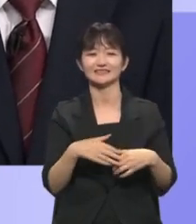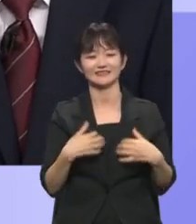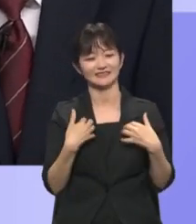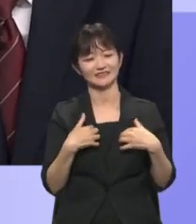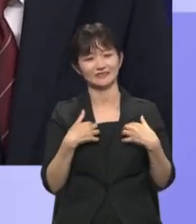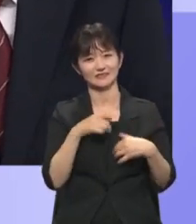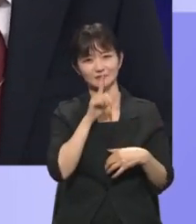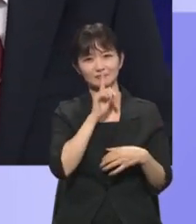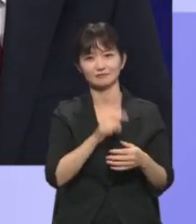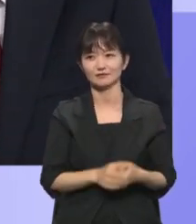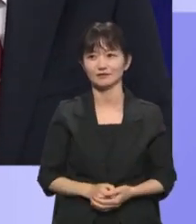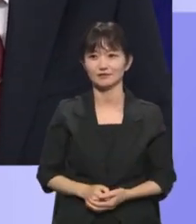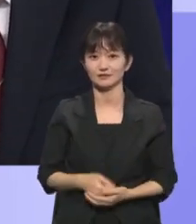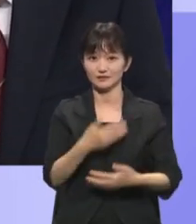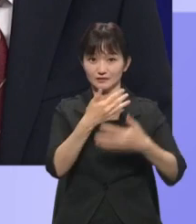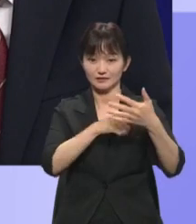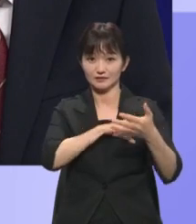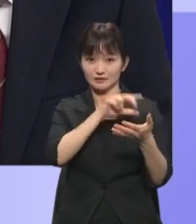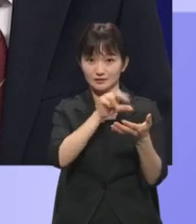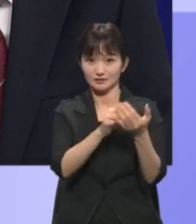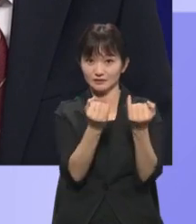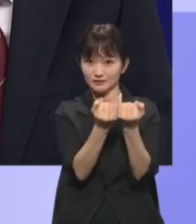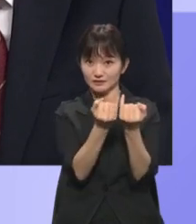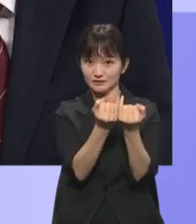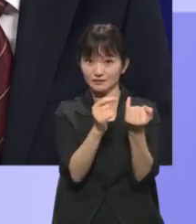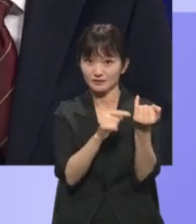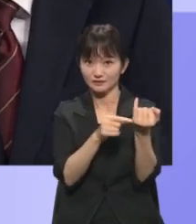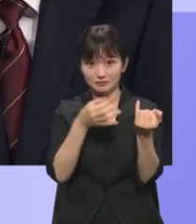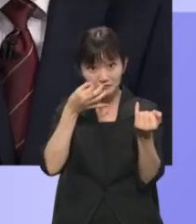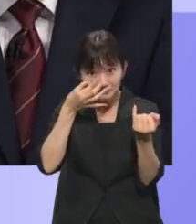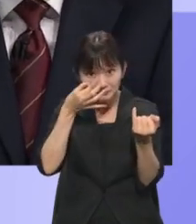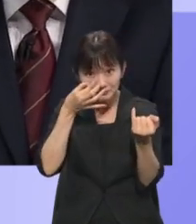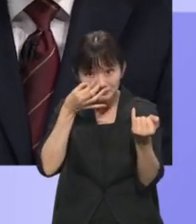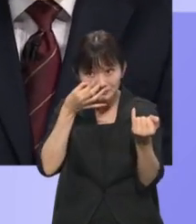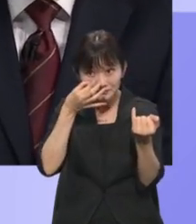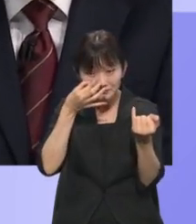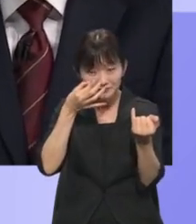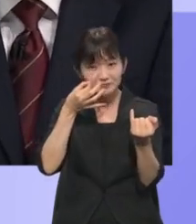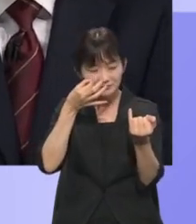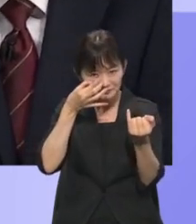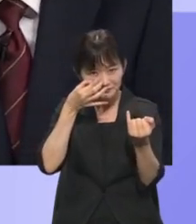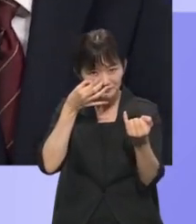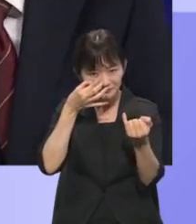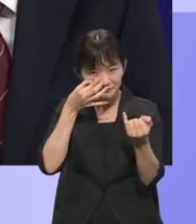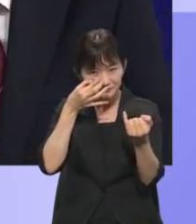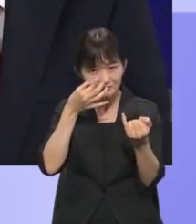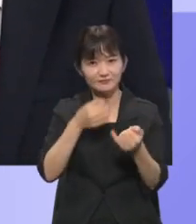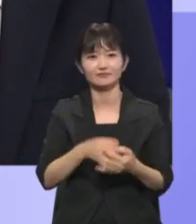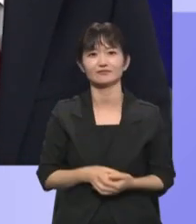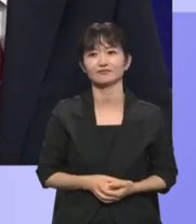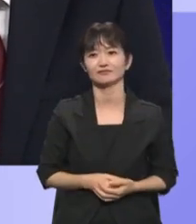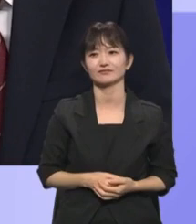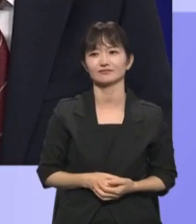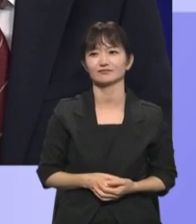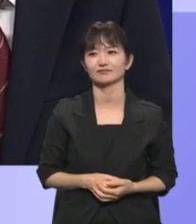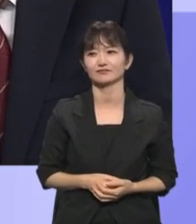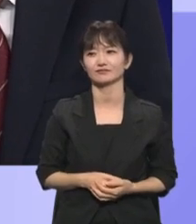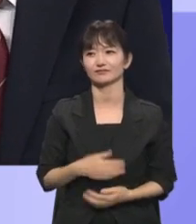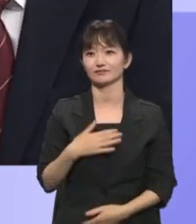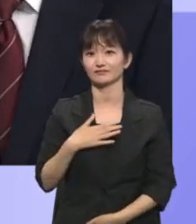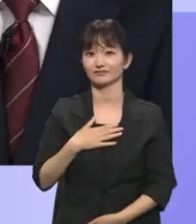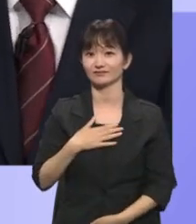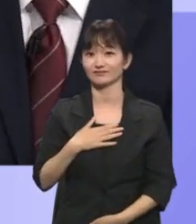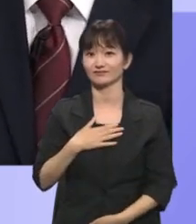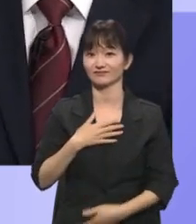풀어낸 말인데요. 예, 혹시 영화 그녀, 허 영어 예, 보셨나요? 혹시? 봤습니다. 호아킨 피닉스란 스칼렛 요한슨. 네. 저는